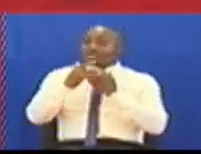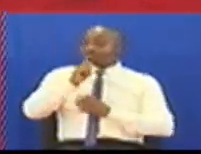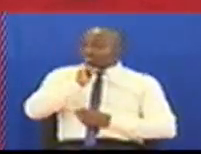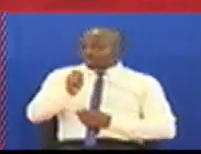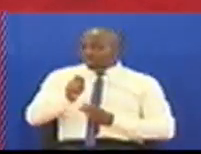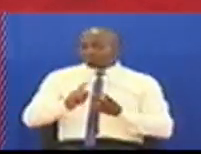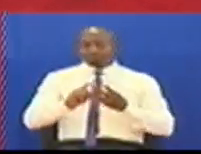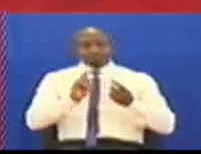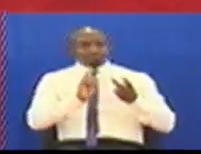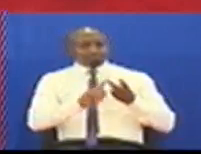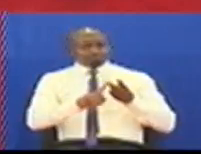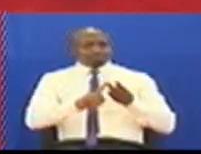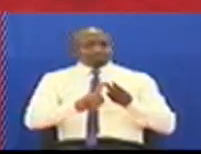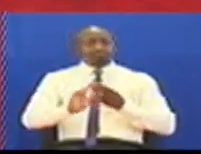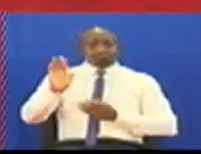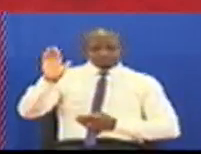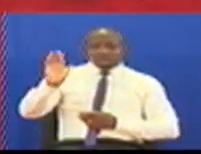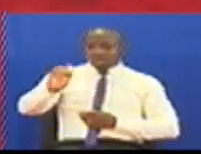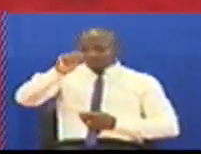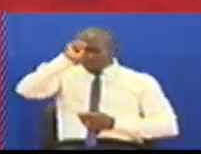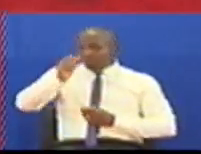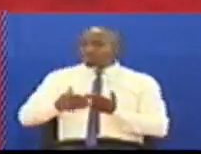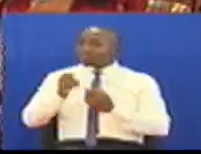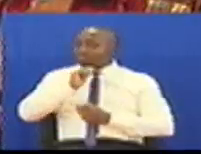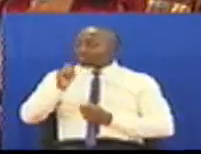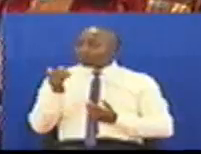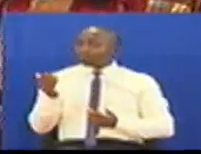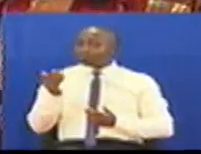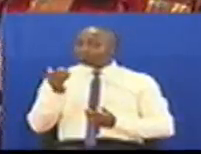nikirudi kwenye Mheshimiwa Naibu Spika, taarifa.